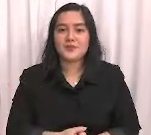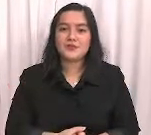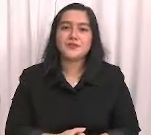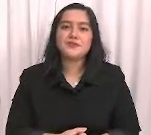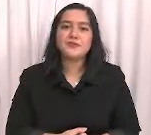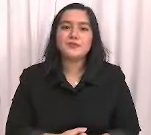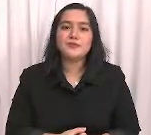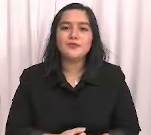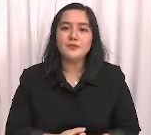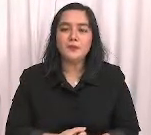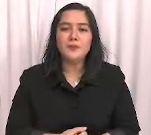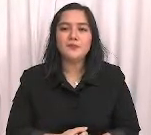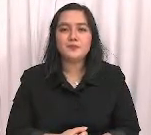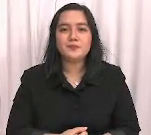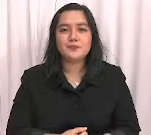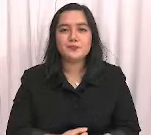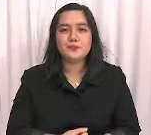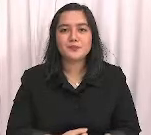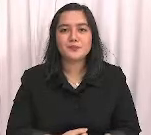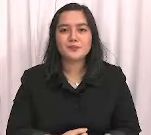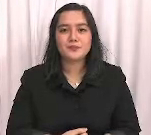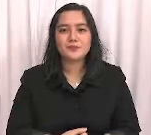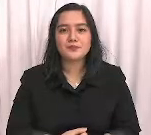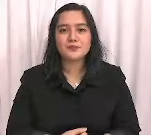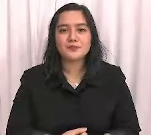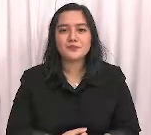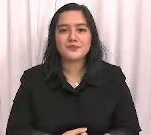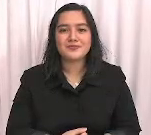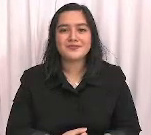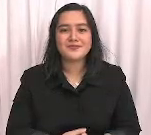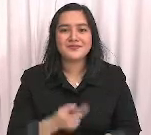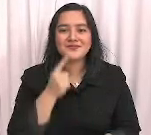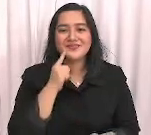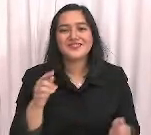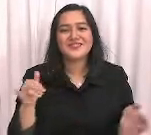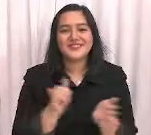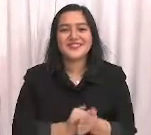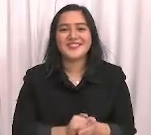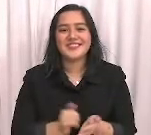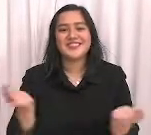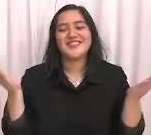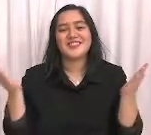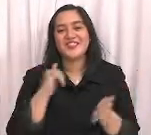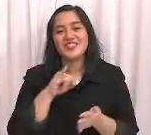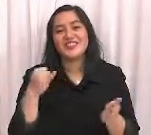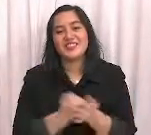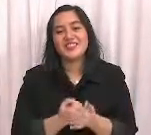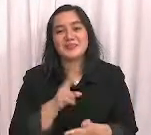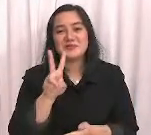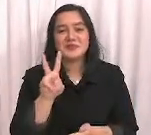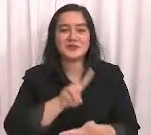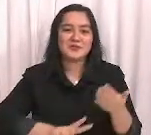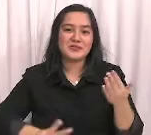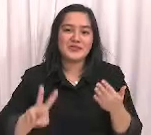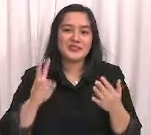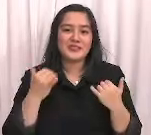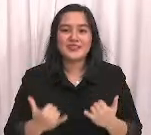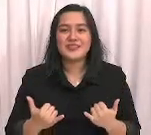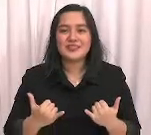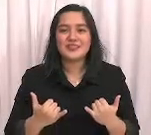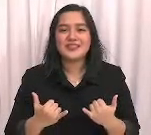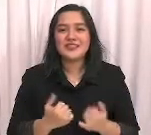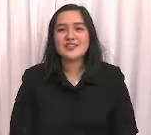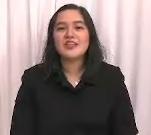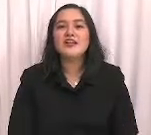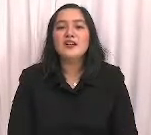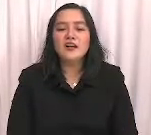pa akong gustong idugtong dito, mga kapatid. Pero, dala-dalawang verse lang tayo. 22 verses ito eh. So, dala-dalawa lamang po tayo, mga